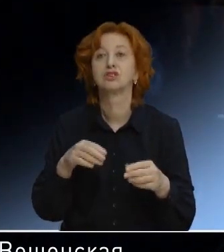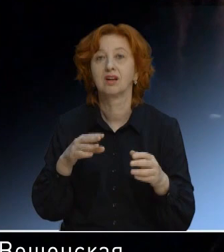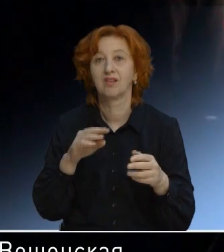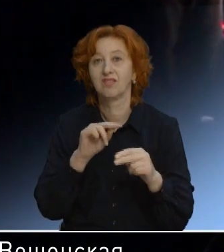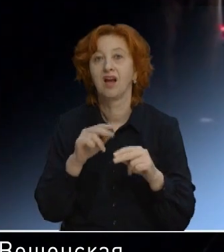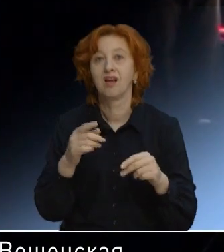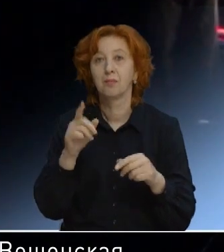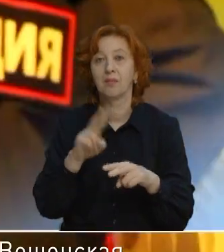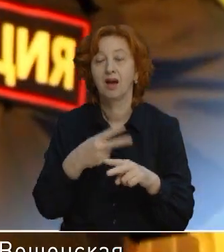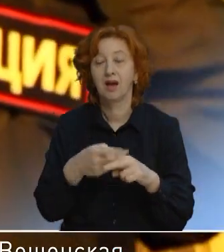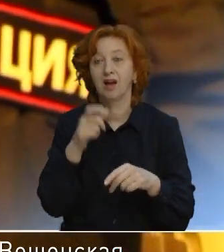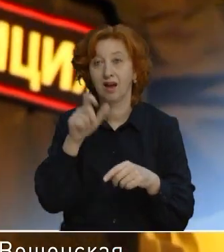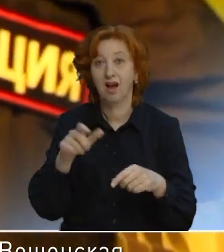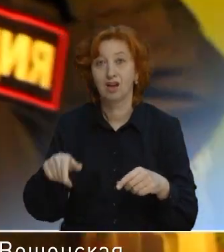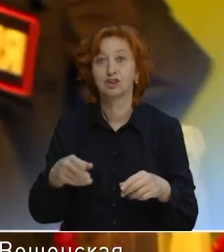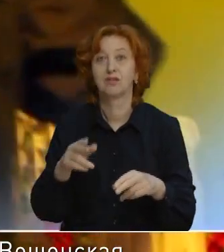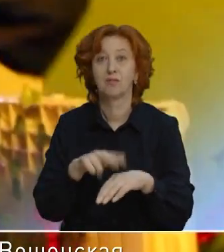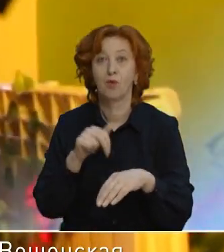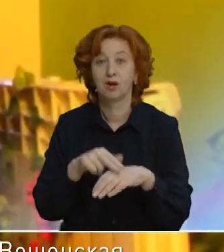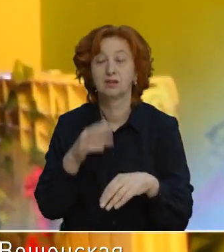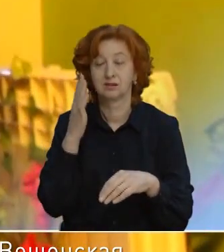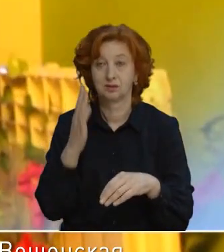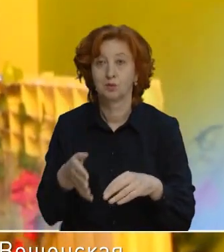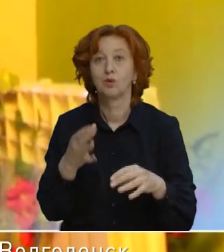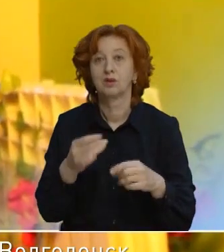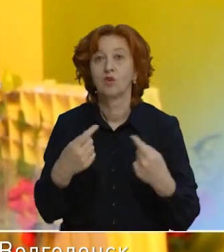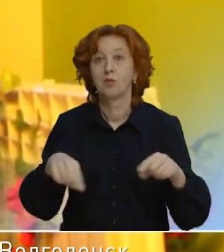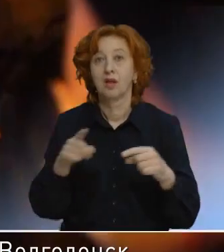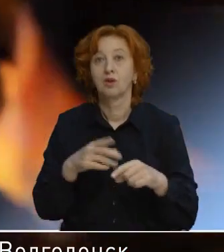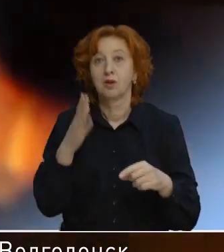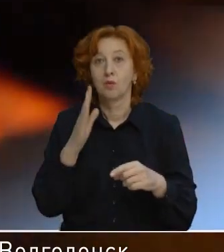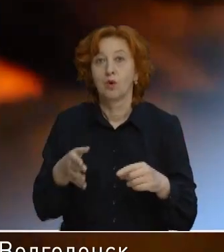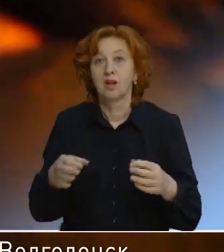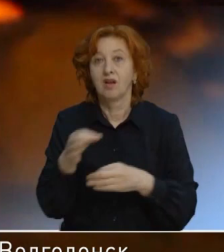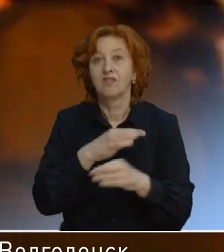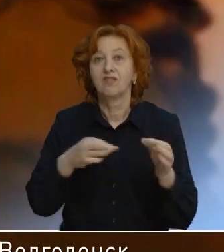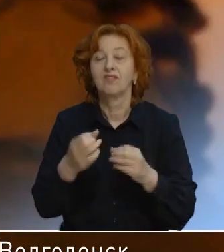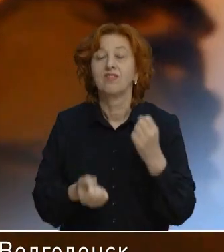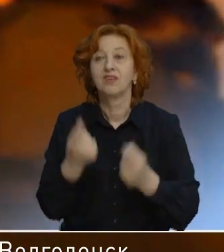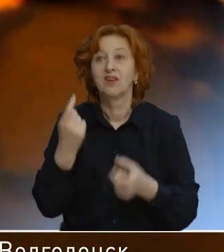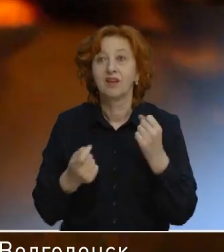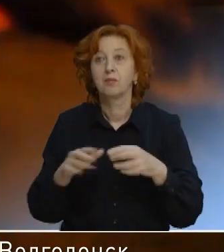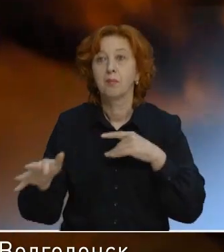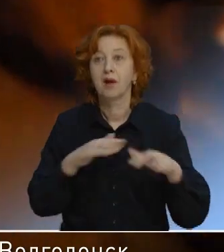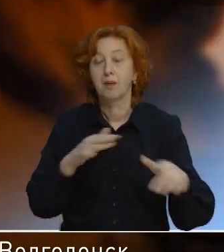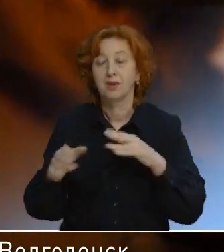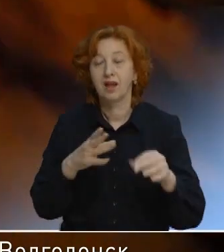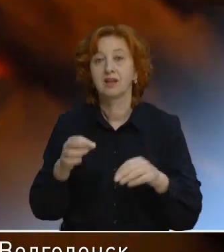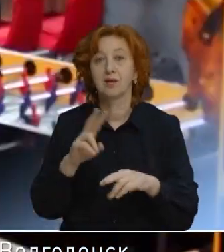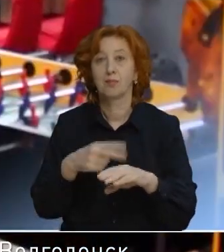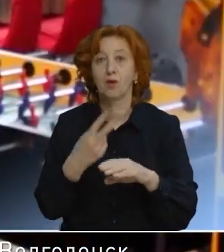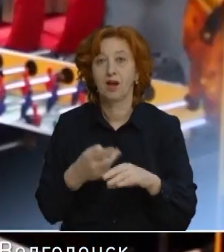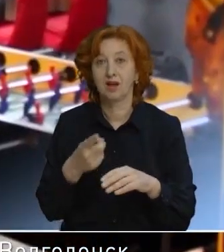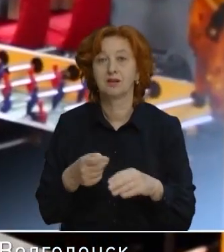статье. Также в областной полиции напомнили, оперативно-профилактическая операция «Твой выбор» мероприятие не разовое и